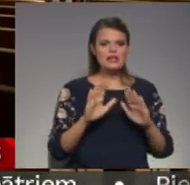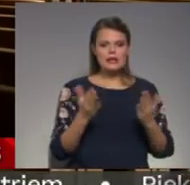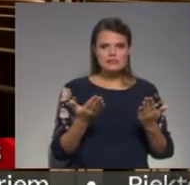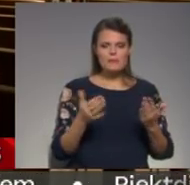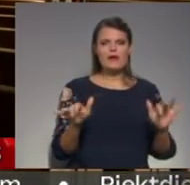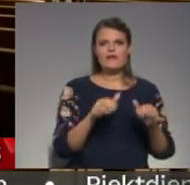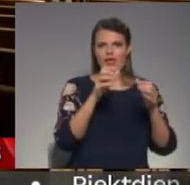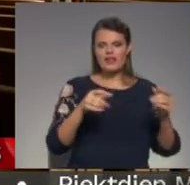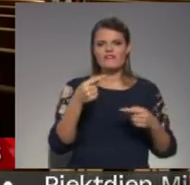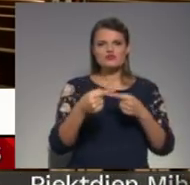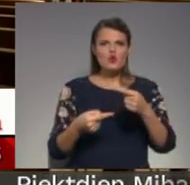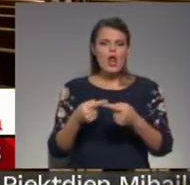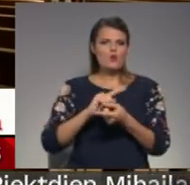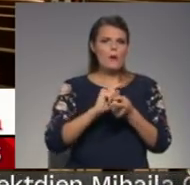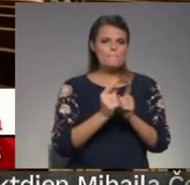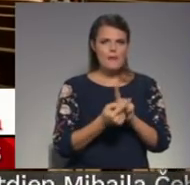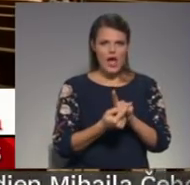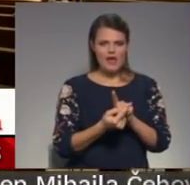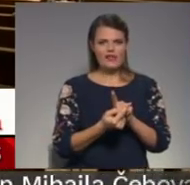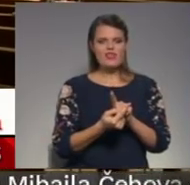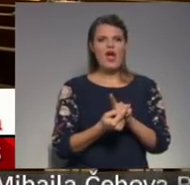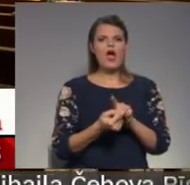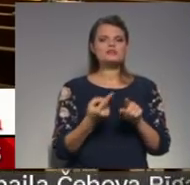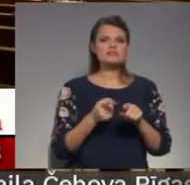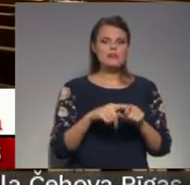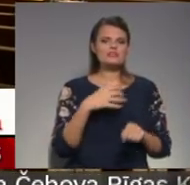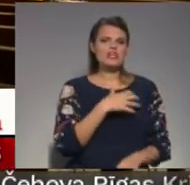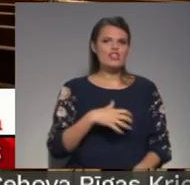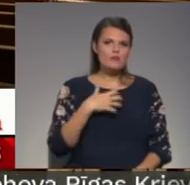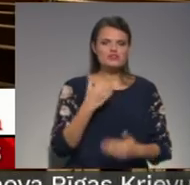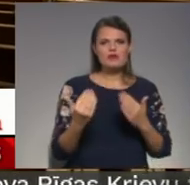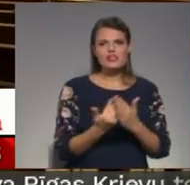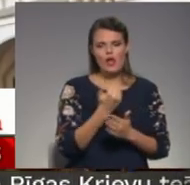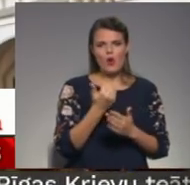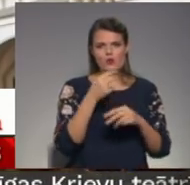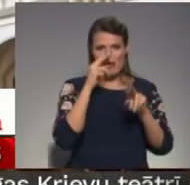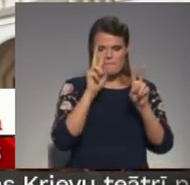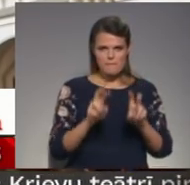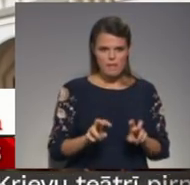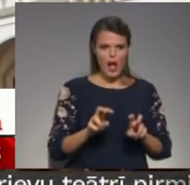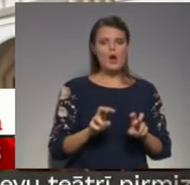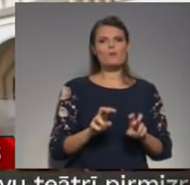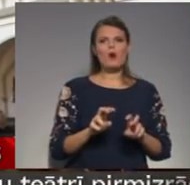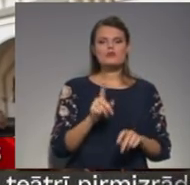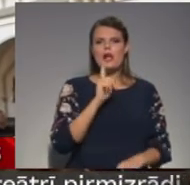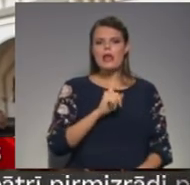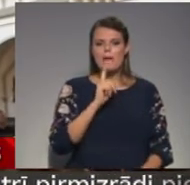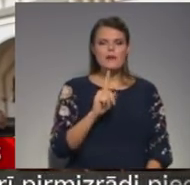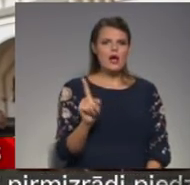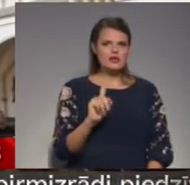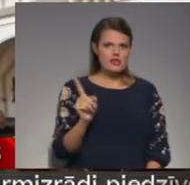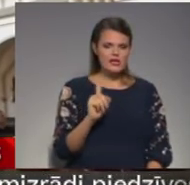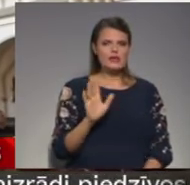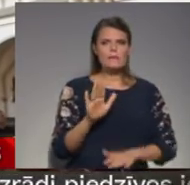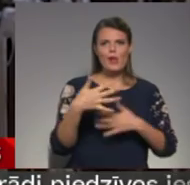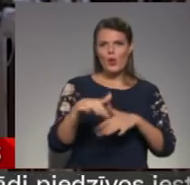kā ērdeles visu laiku mainās, tad ir nepieciešama jauna ekspertīze. Tā kā Liepāja ir